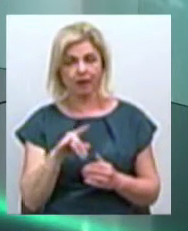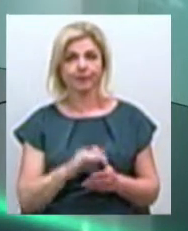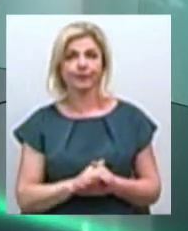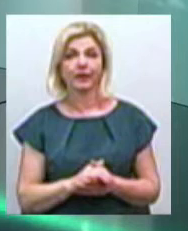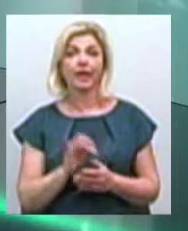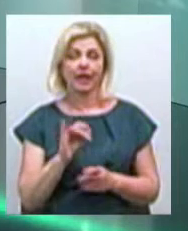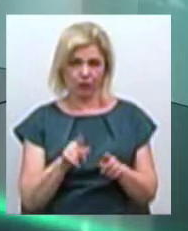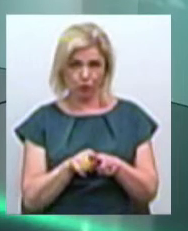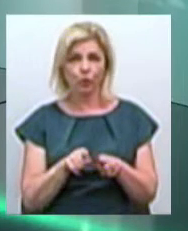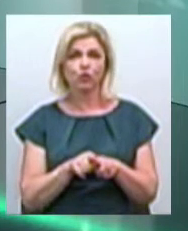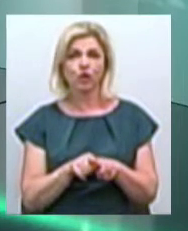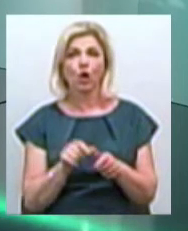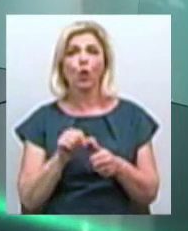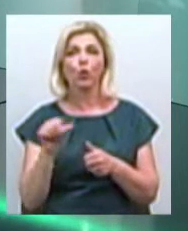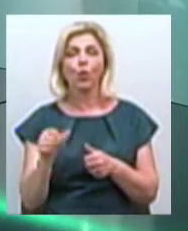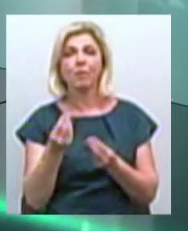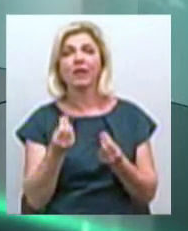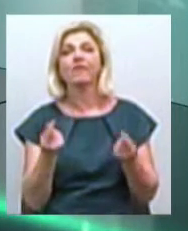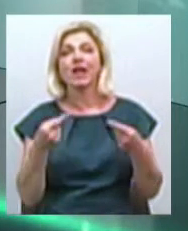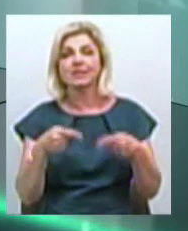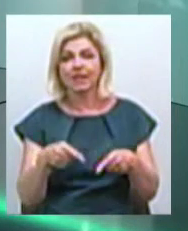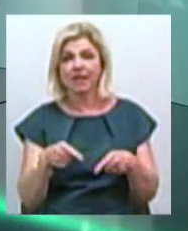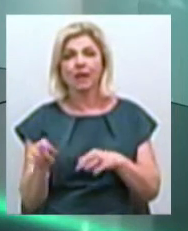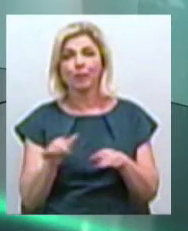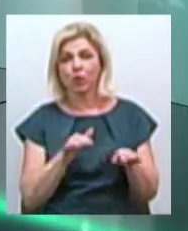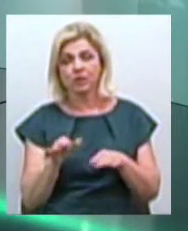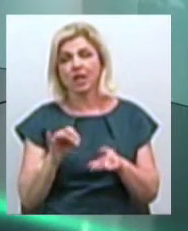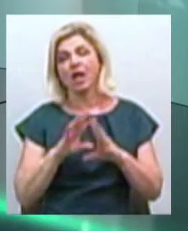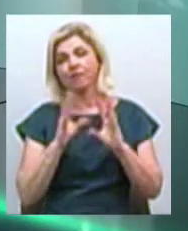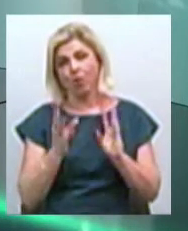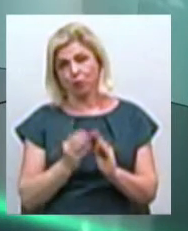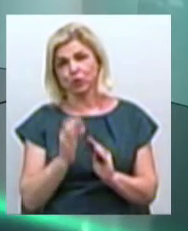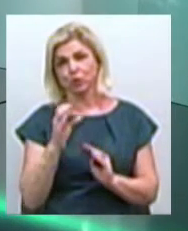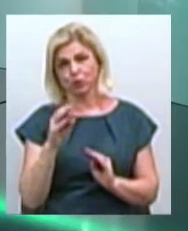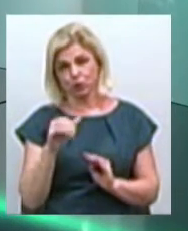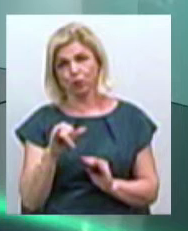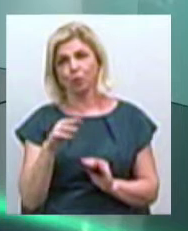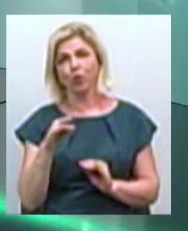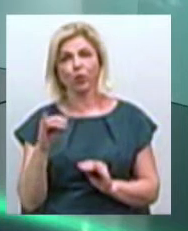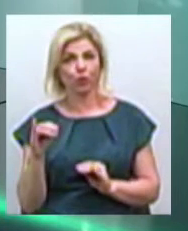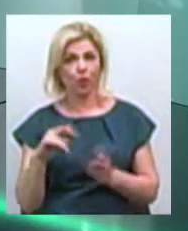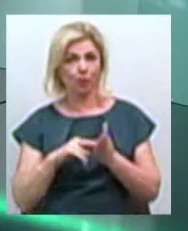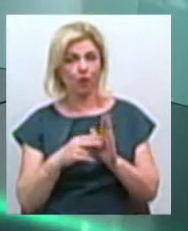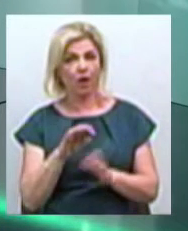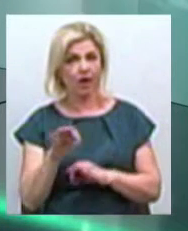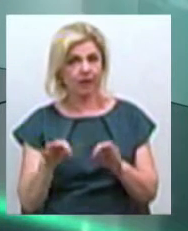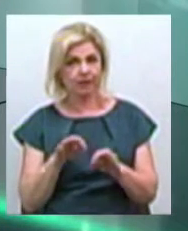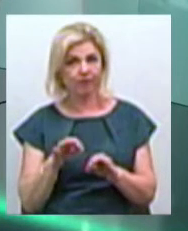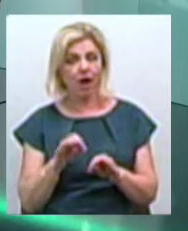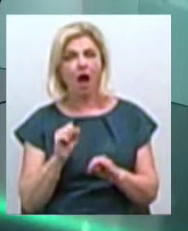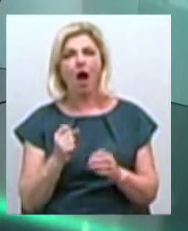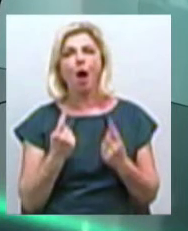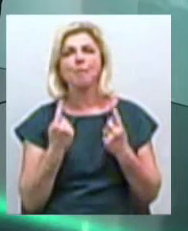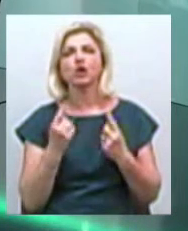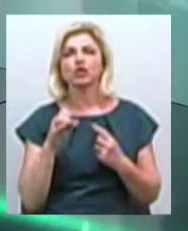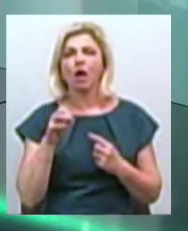з цим також, окрім інфляційних процесів, да, і взагалі з загальною сумою проєктів. А на кількість учасників та масштабність проєктів